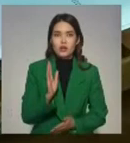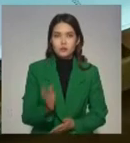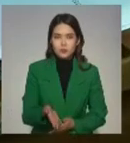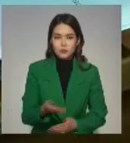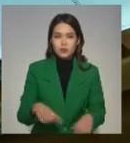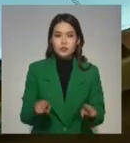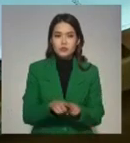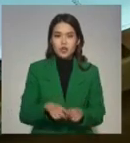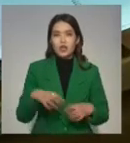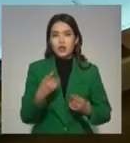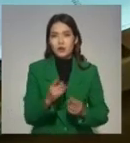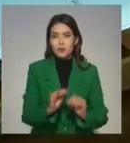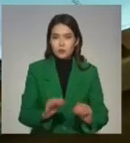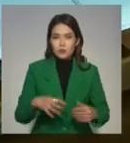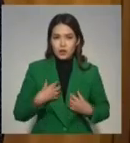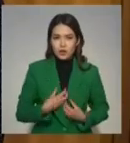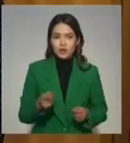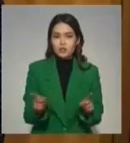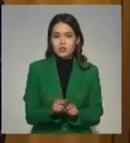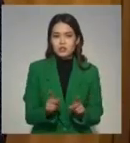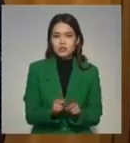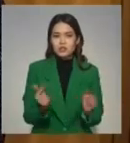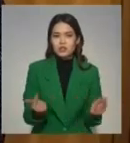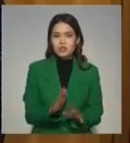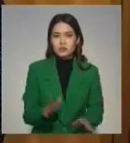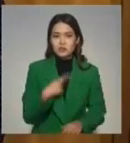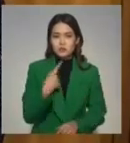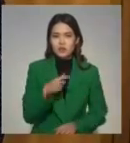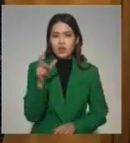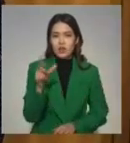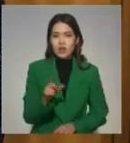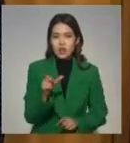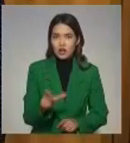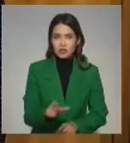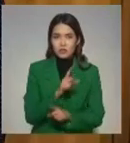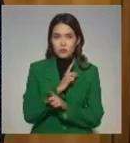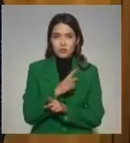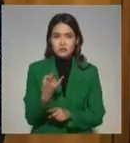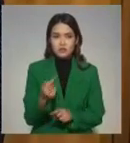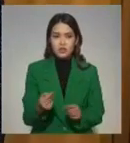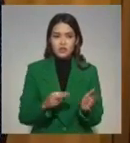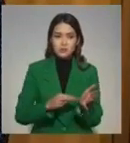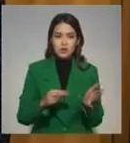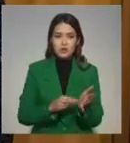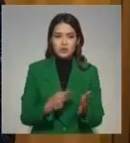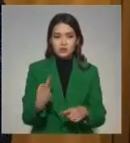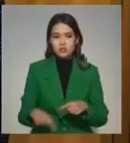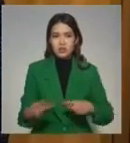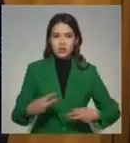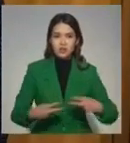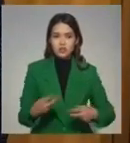Марқұмның баласы соттың бұл шешімімен келіспейді. Адамның өмірі бағасыз болып кеткен ғой. Жануар даже Айыртауский район